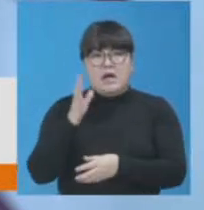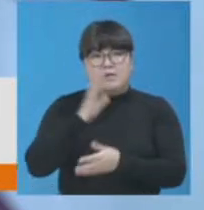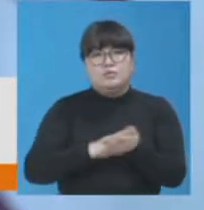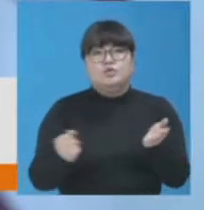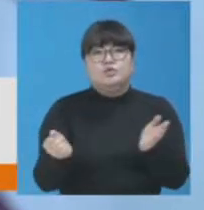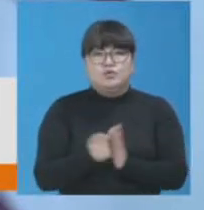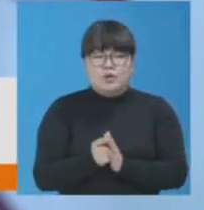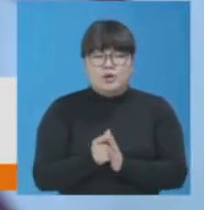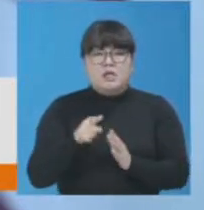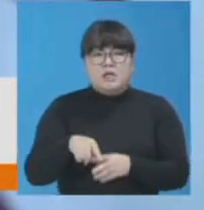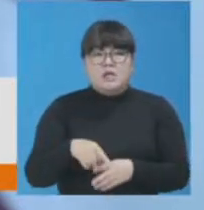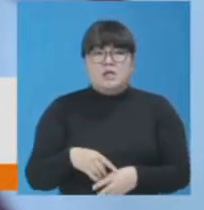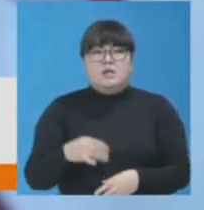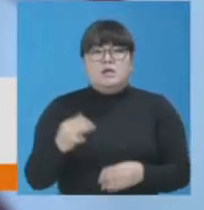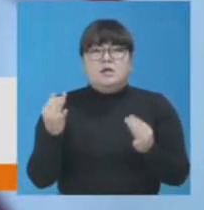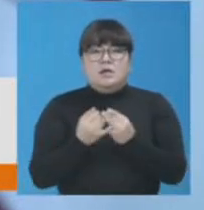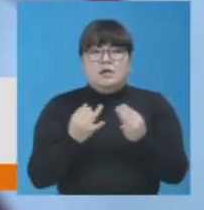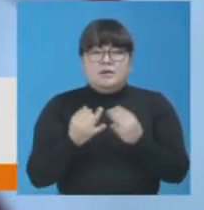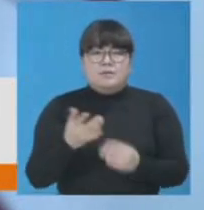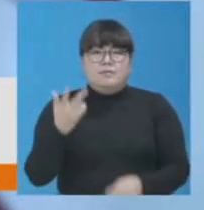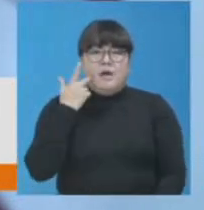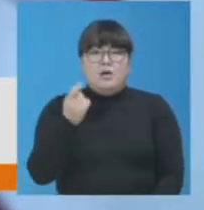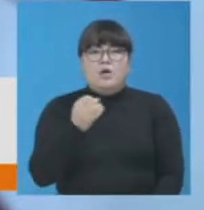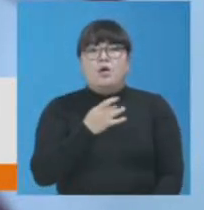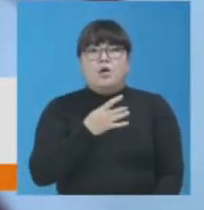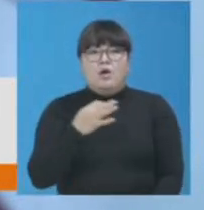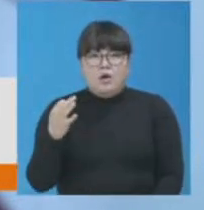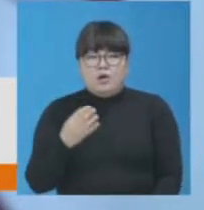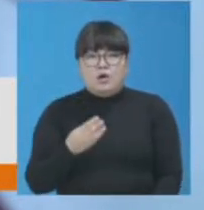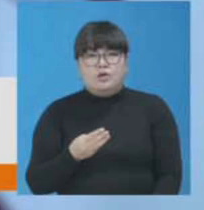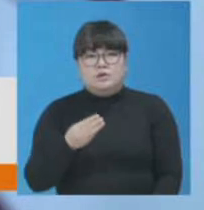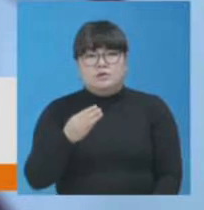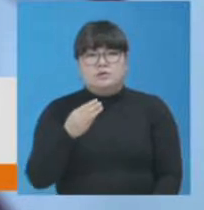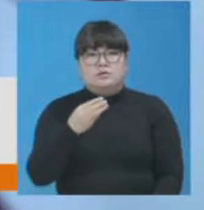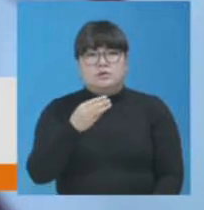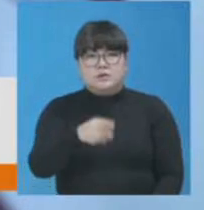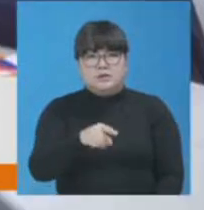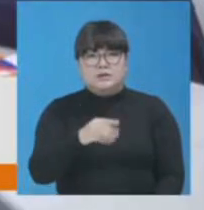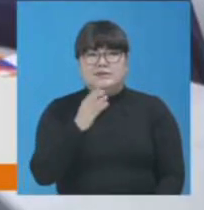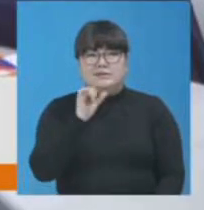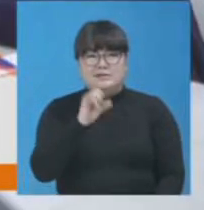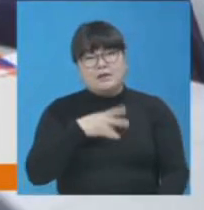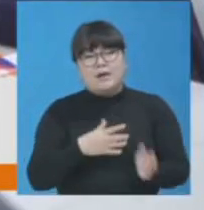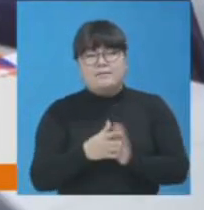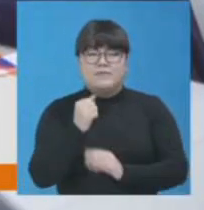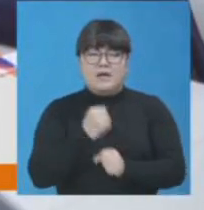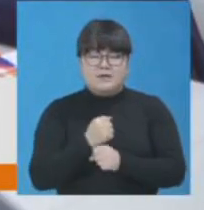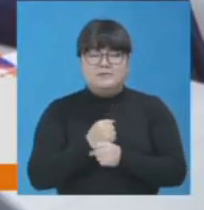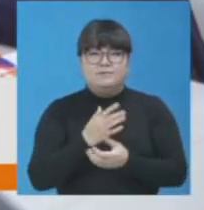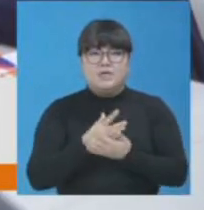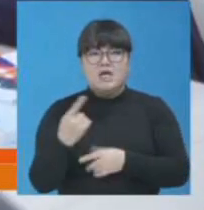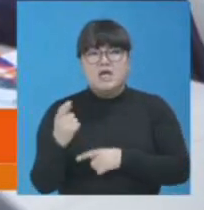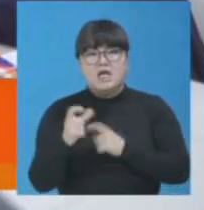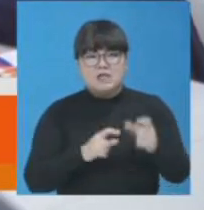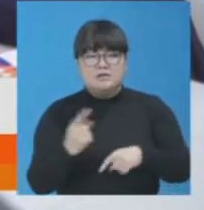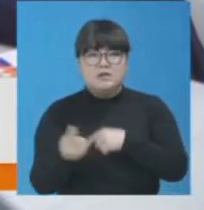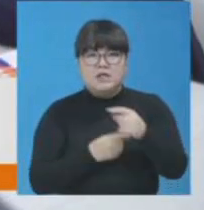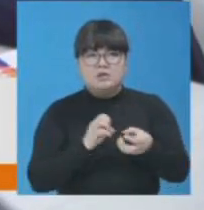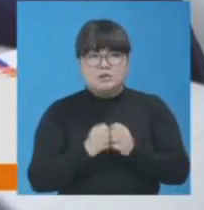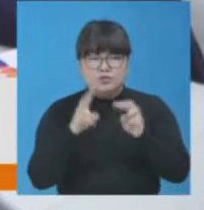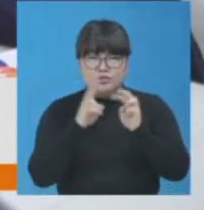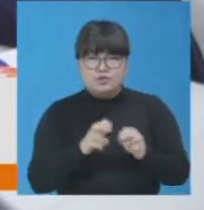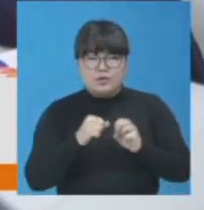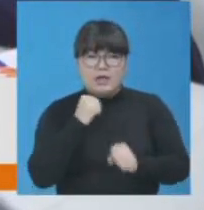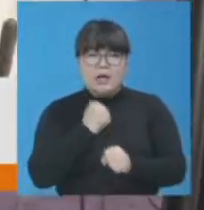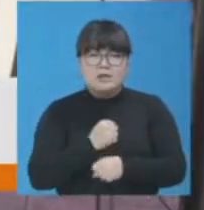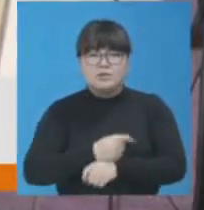бол инновац цахим бодлогын байнгын ороо бас шүтсэн хамтарч ажиллана гэж хэлмээр байна. Эдийн засгийн эргэлтэнд оруулахын тулд судалгаа шинжилгээний